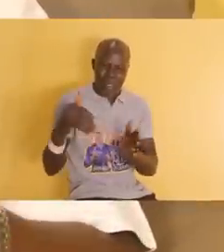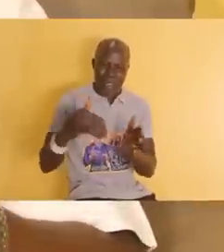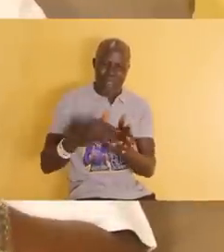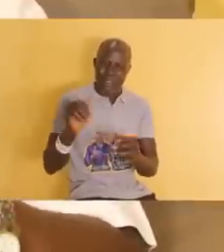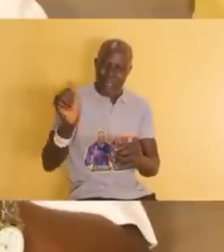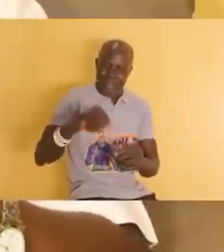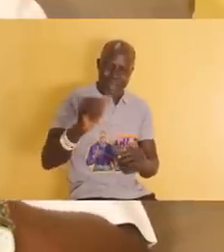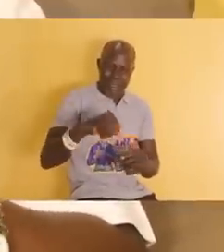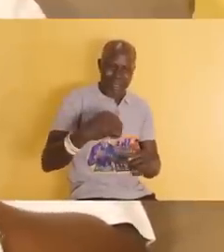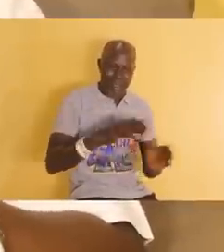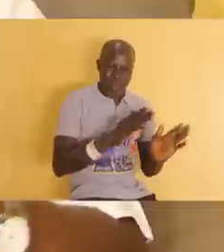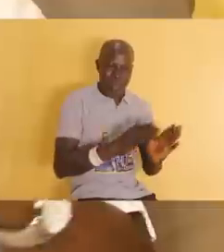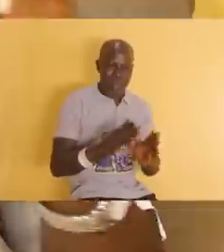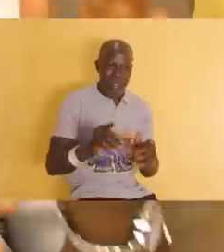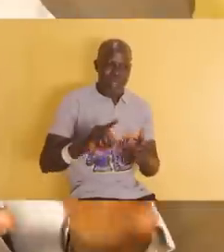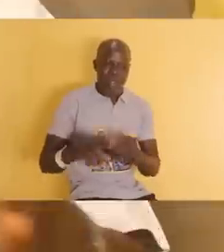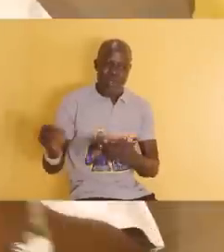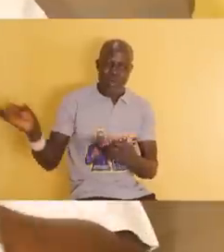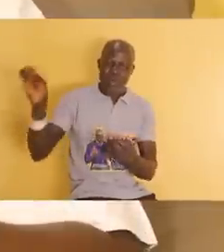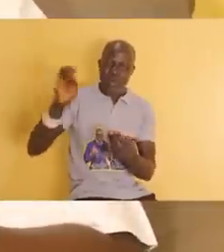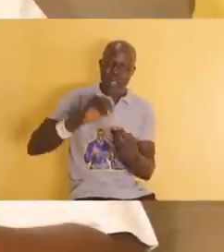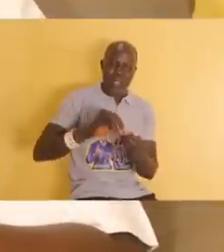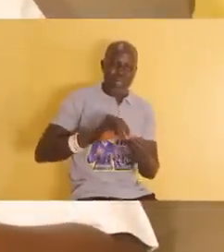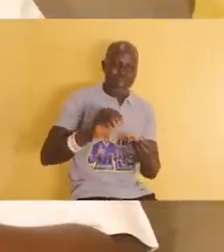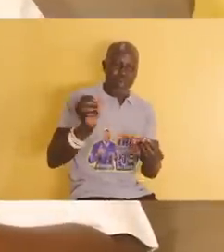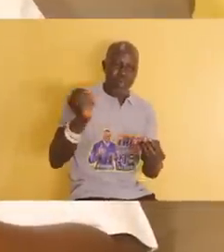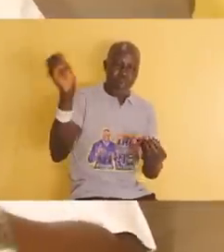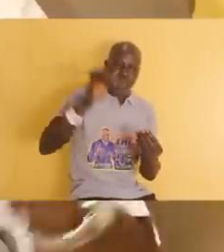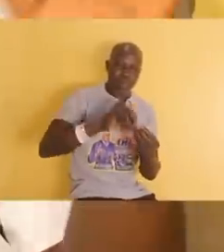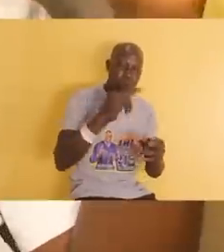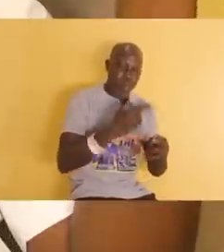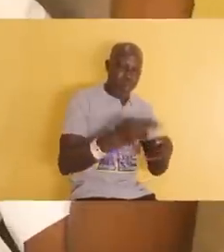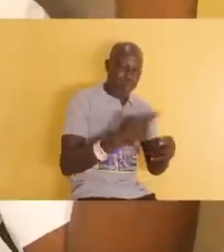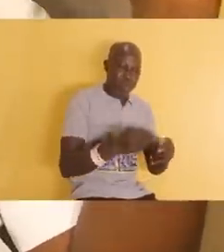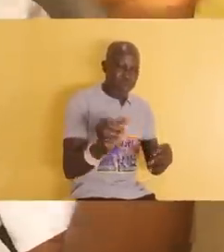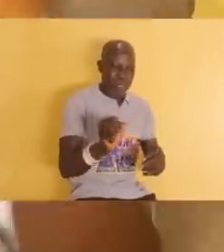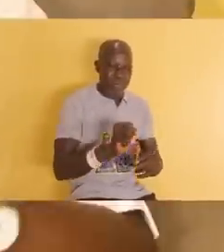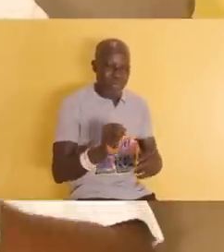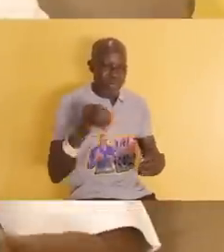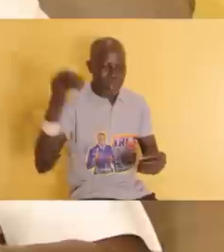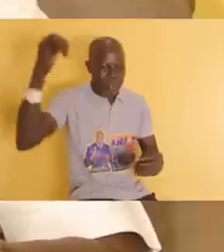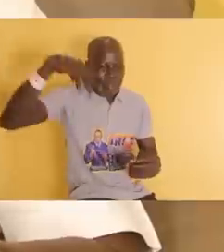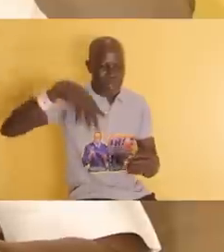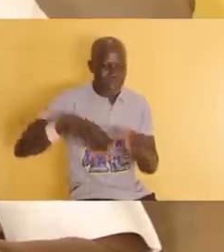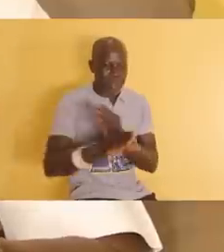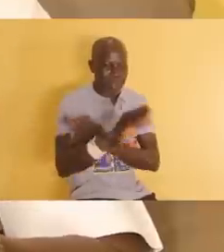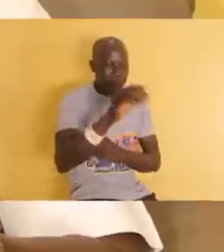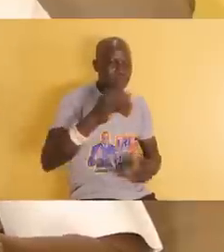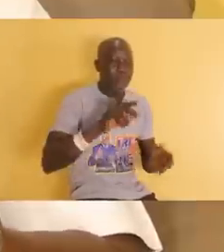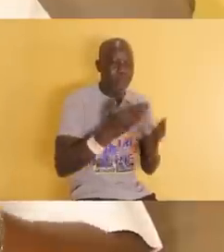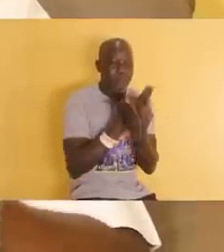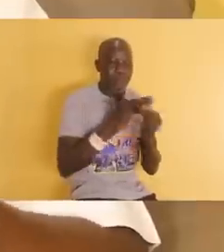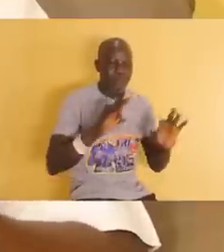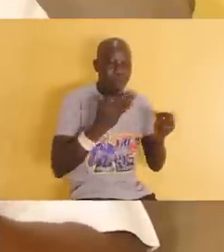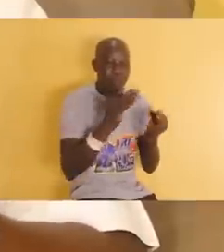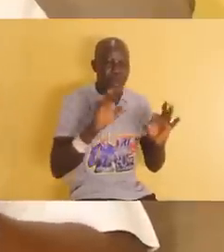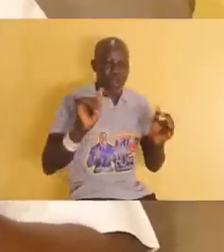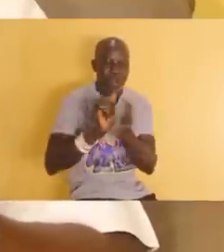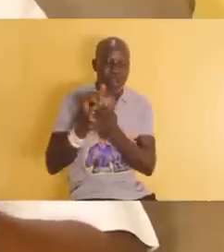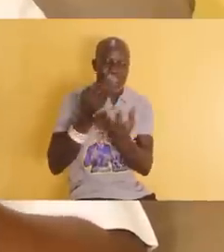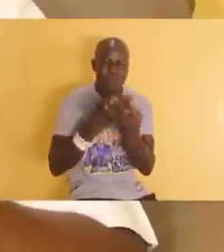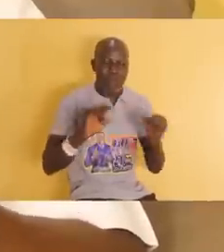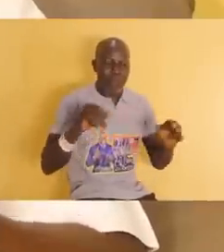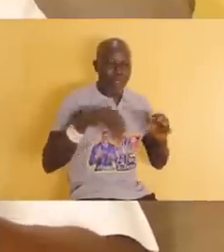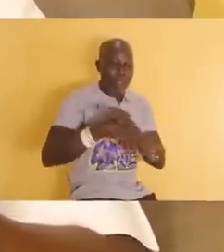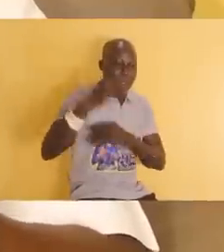ni a tún múra. Láti máa kọ orúkọ àwọn ènìyàn. Pẹ̀lú ogun Ọlọ́run ọ̀fẹ́ ni o. By the glory of God is free of charge. Ọ̀fẹ́ ni o. It's